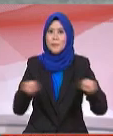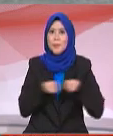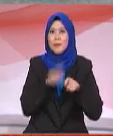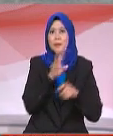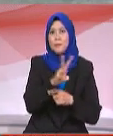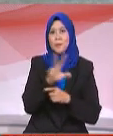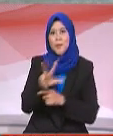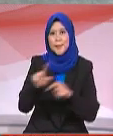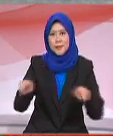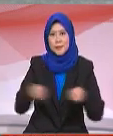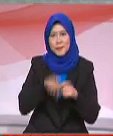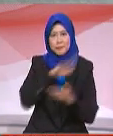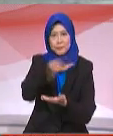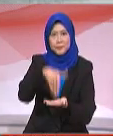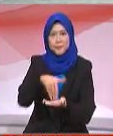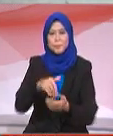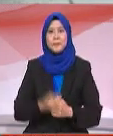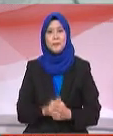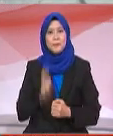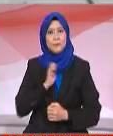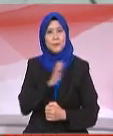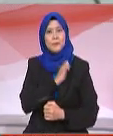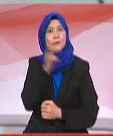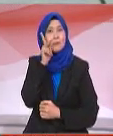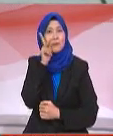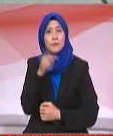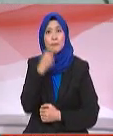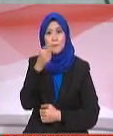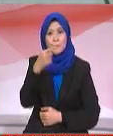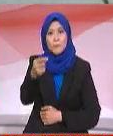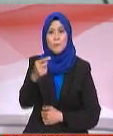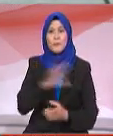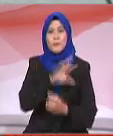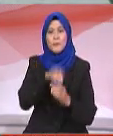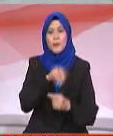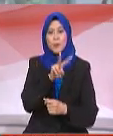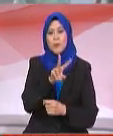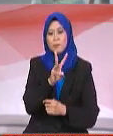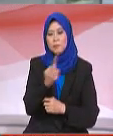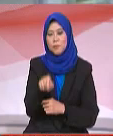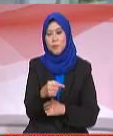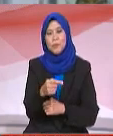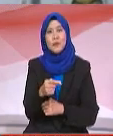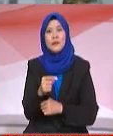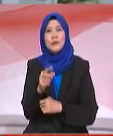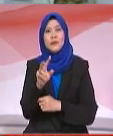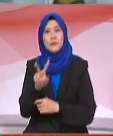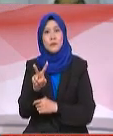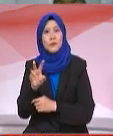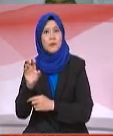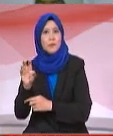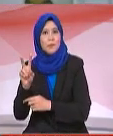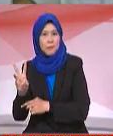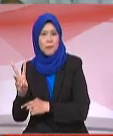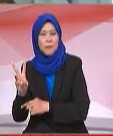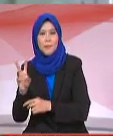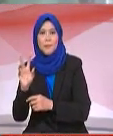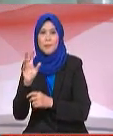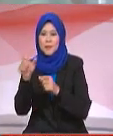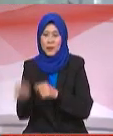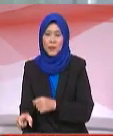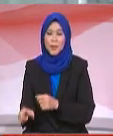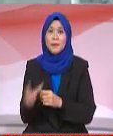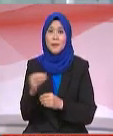peperiksaan. Exco Kedah Dato' Najmi Ahmad berkata, ia melibatkan 26,022 calon sekolah kerajaan, sekolah bantuan